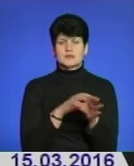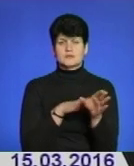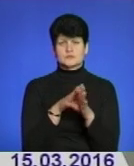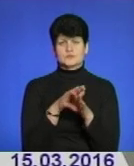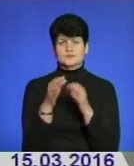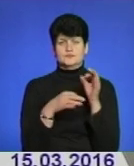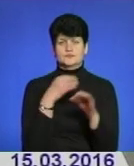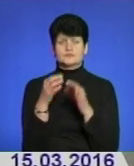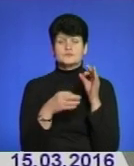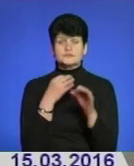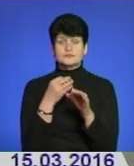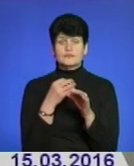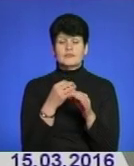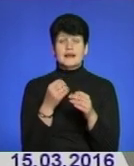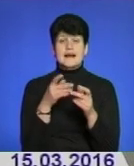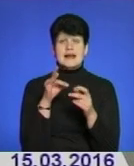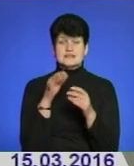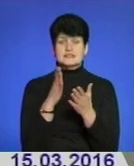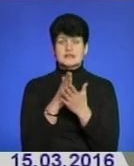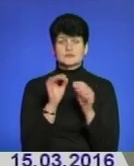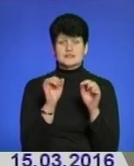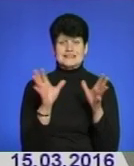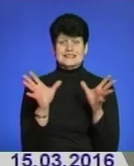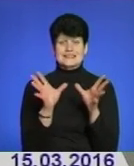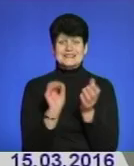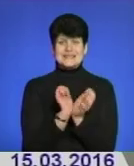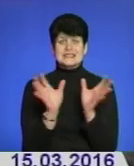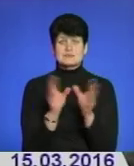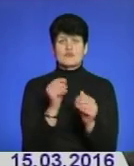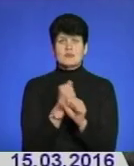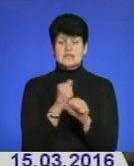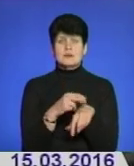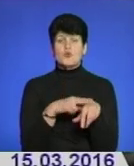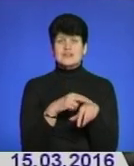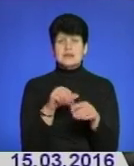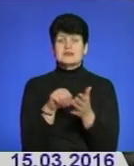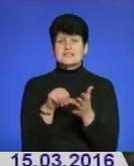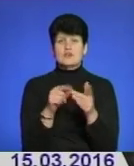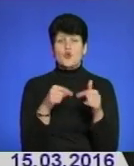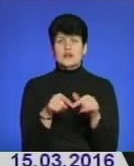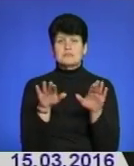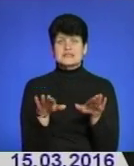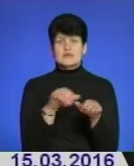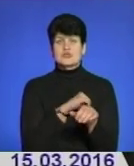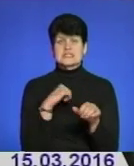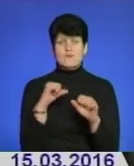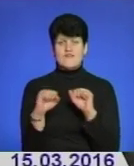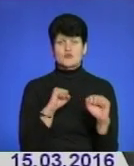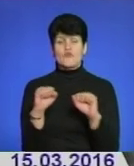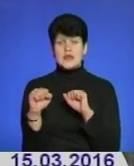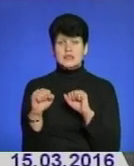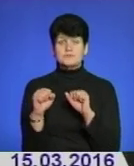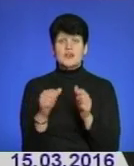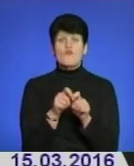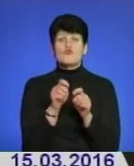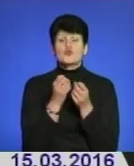режимі. Реалізація такого проекту стала можлива завдяки тісній співпраці поліцейських та представників органів місцевого самоврядування. В урочистому